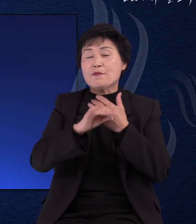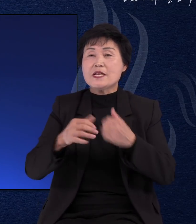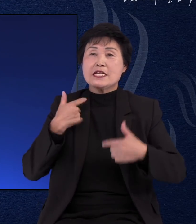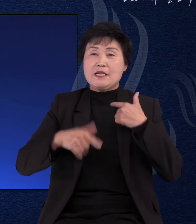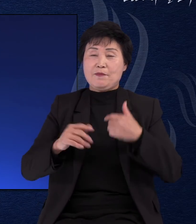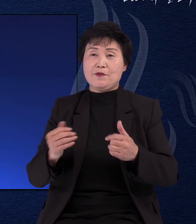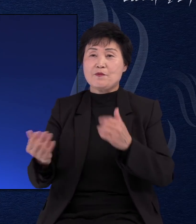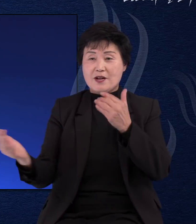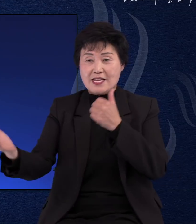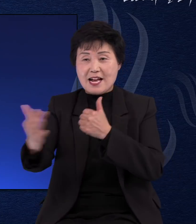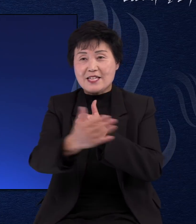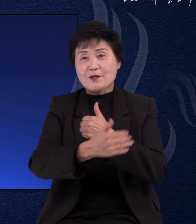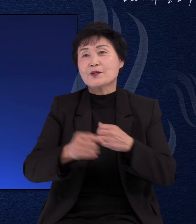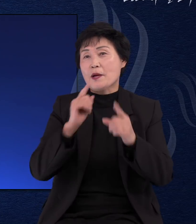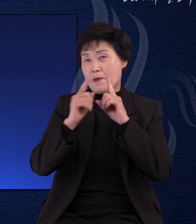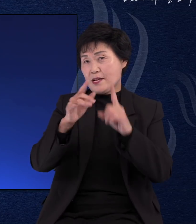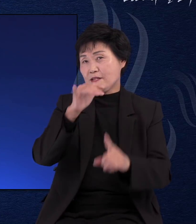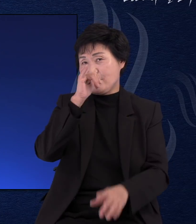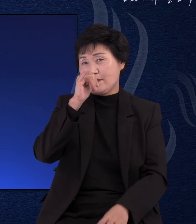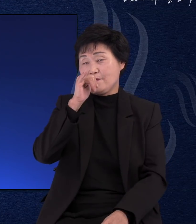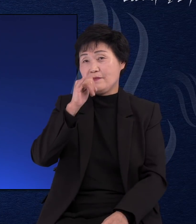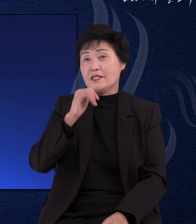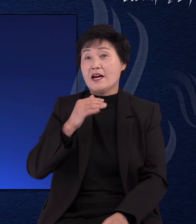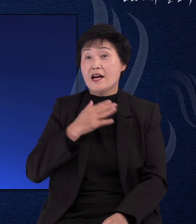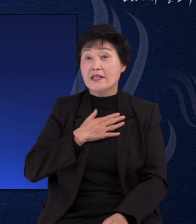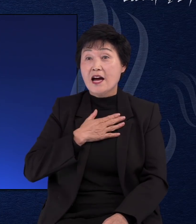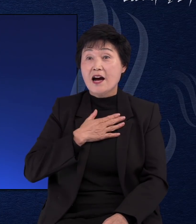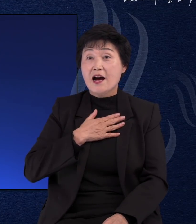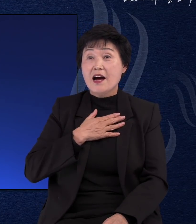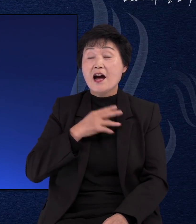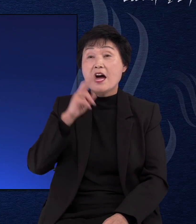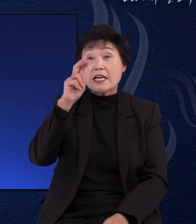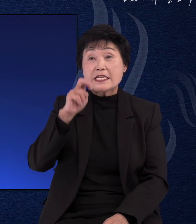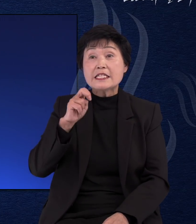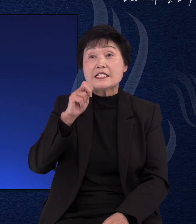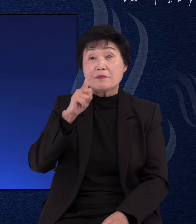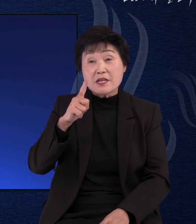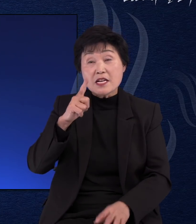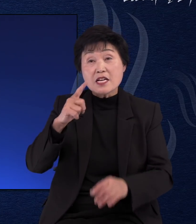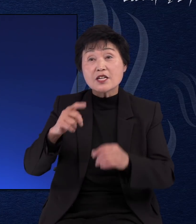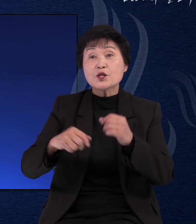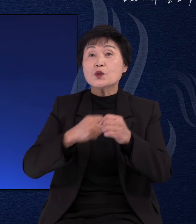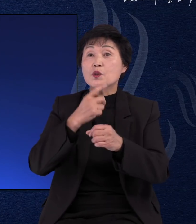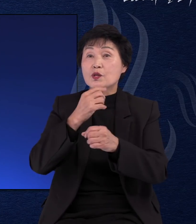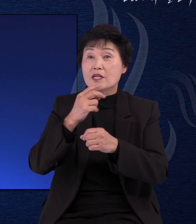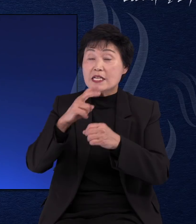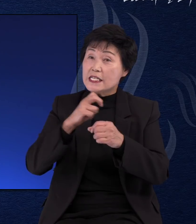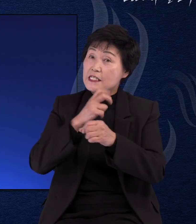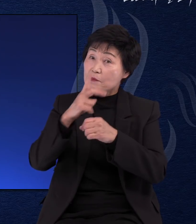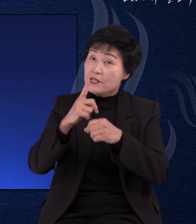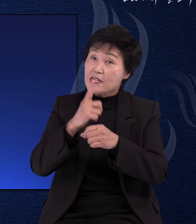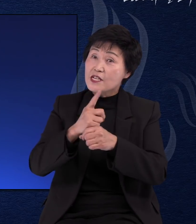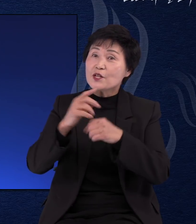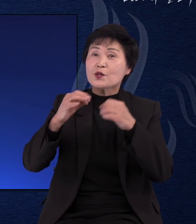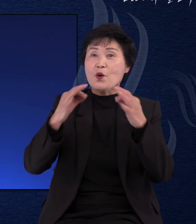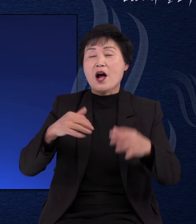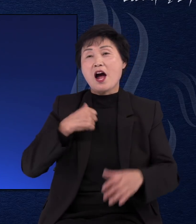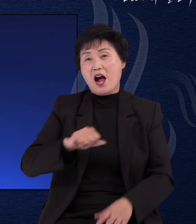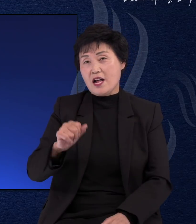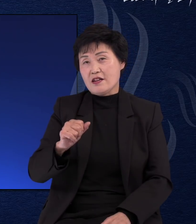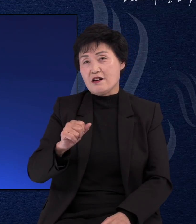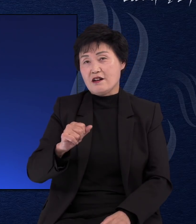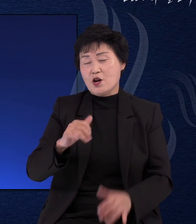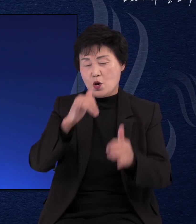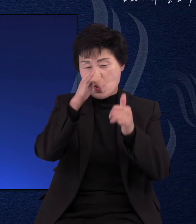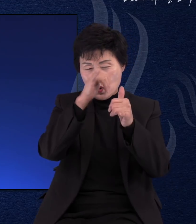하다가 2년 전에 한국으로 돌아와 부임을 했는데 21년 동안 아들 노릇 못하다가 지난 2주 전에 울산에